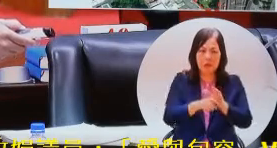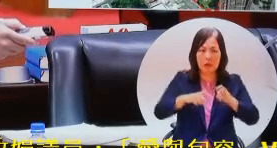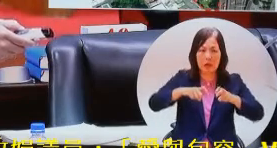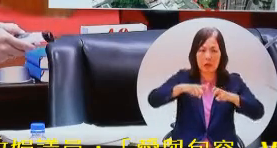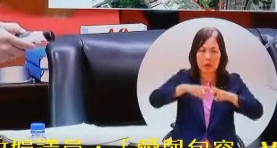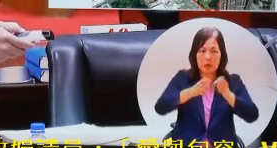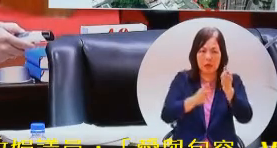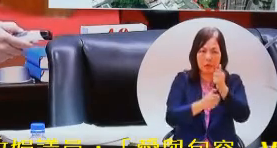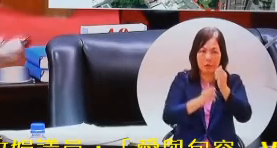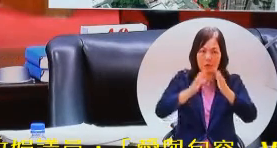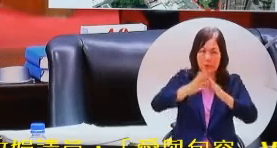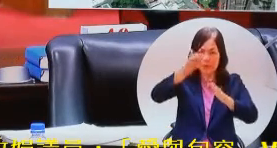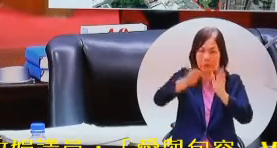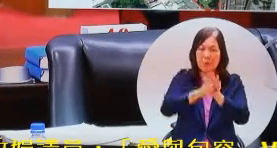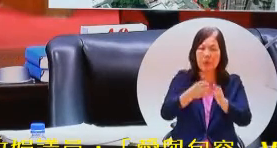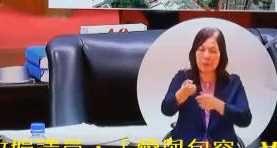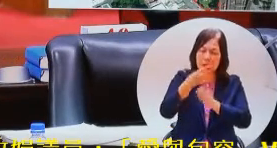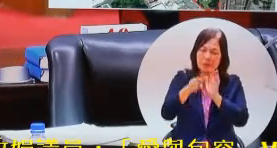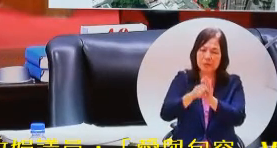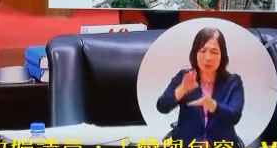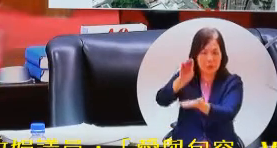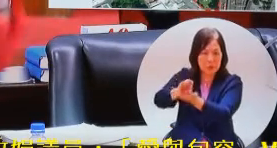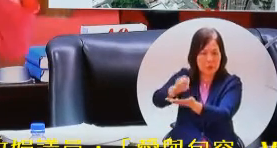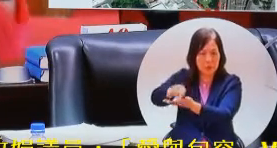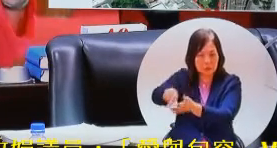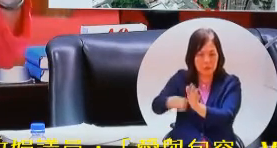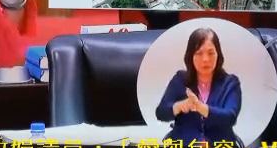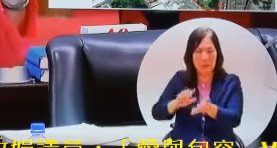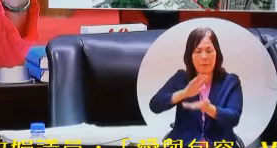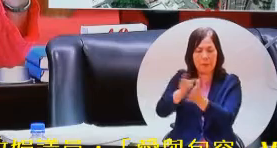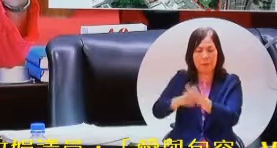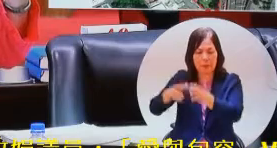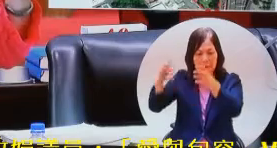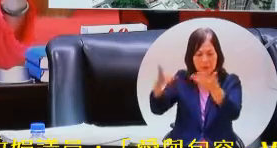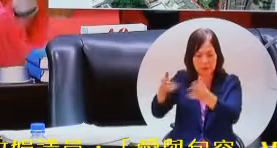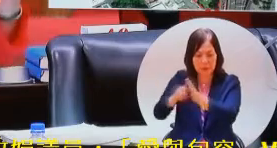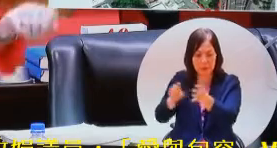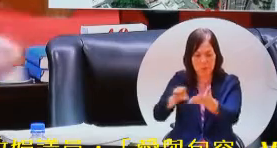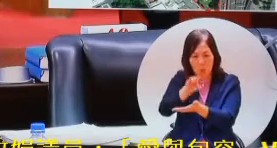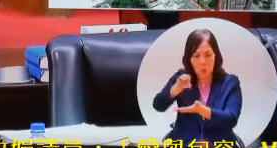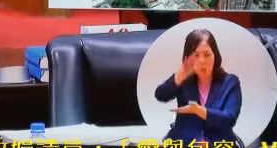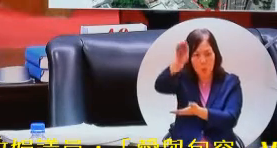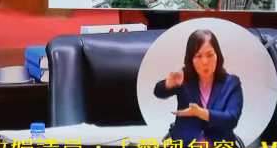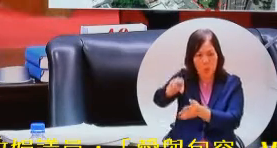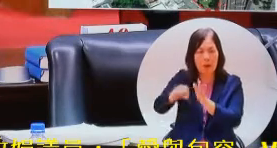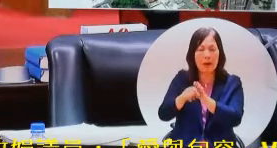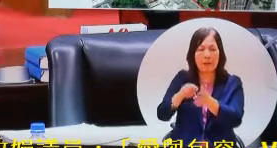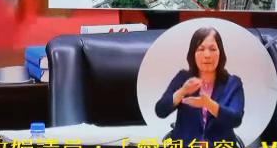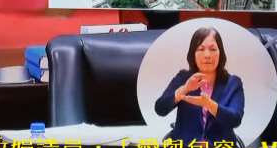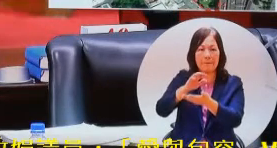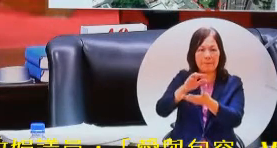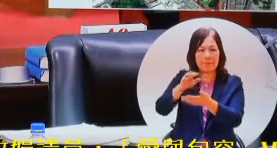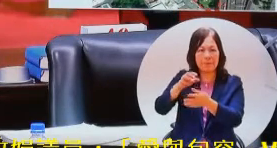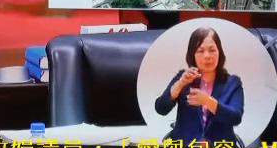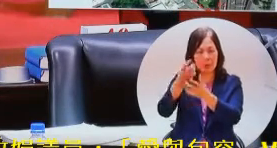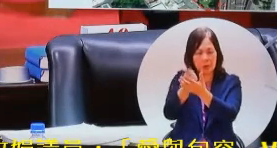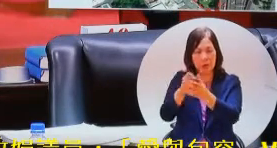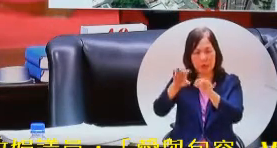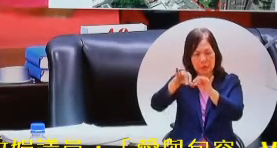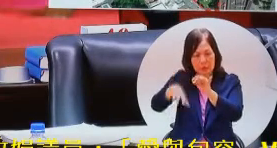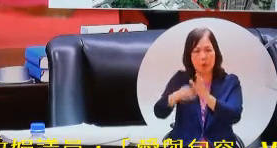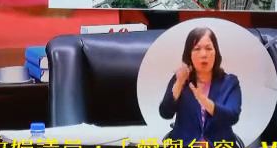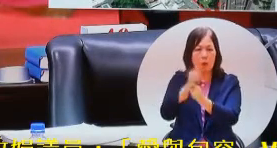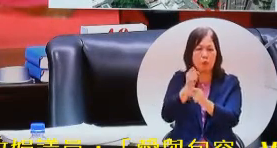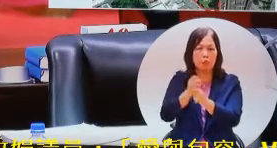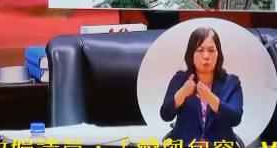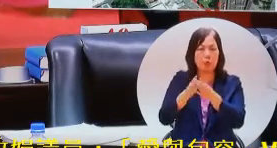说在这个旅游停车场是能够盖一个立体停车场上面，留一个空间给民众来做。所以这个案子我也